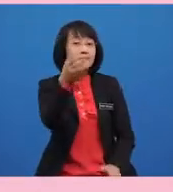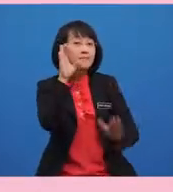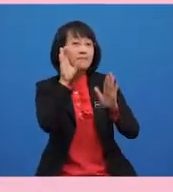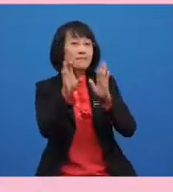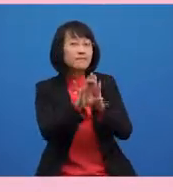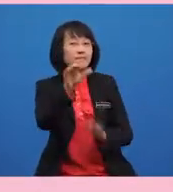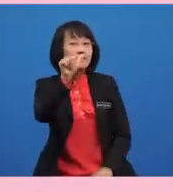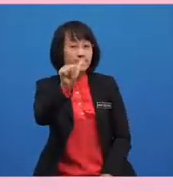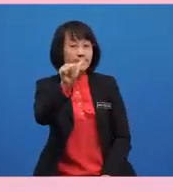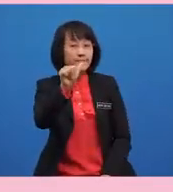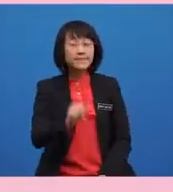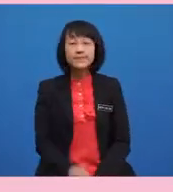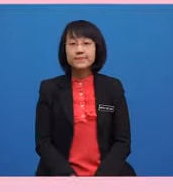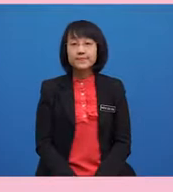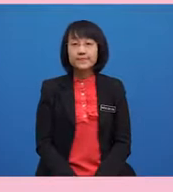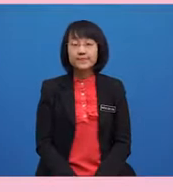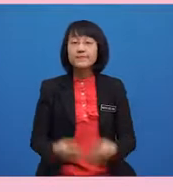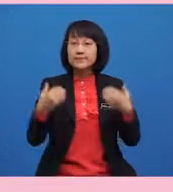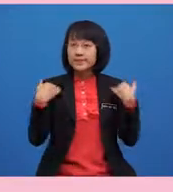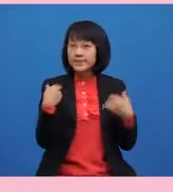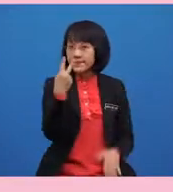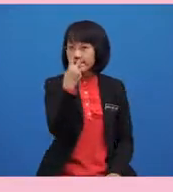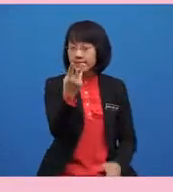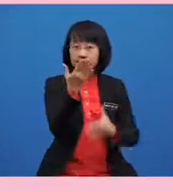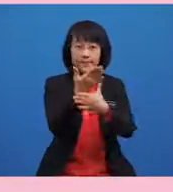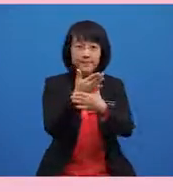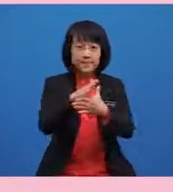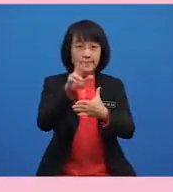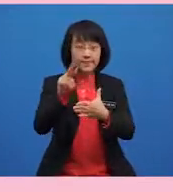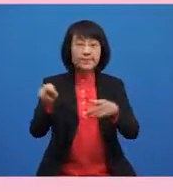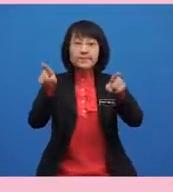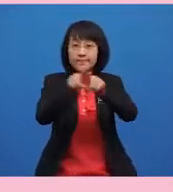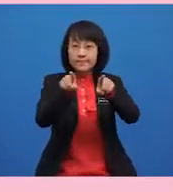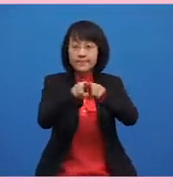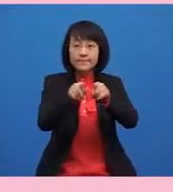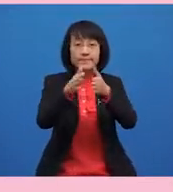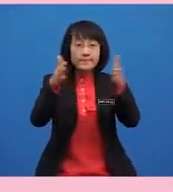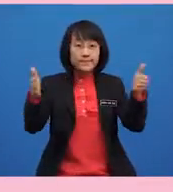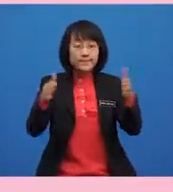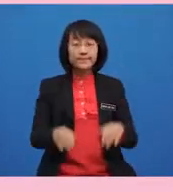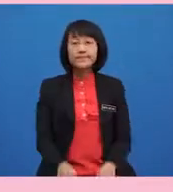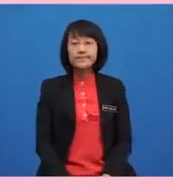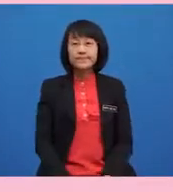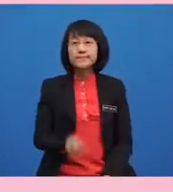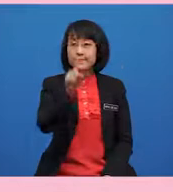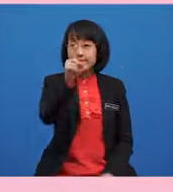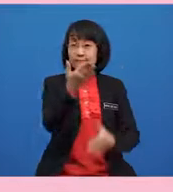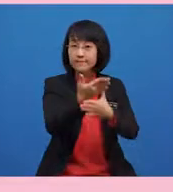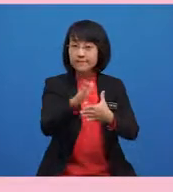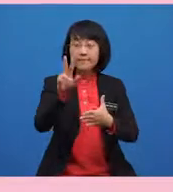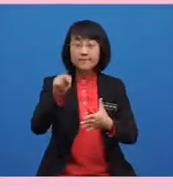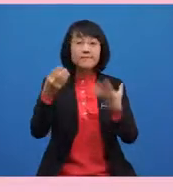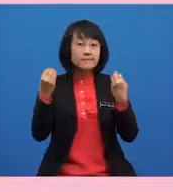Lihat gambar A. Ada dua bahagian yang sama besar dan satu